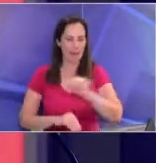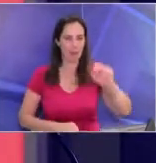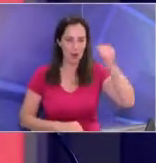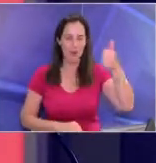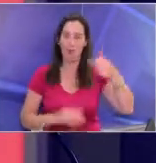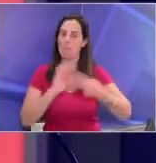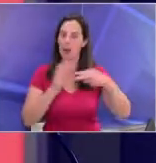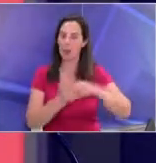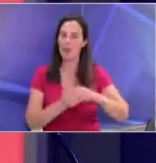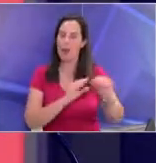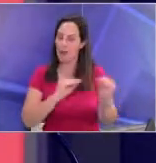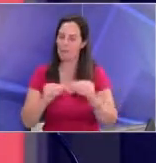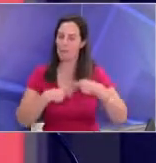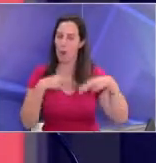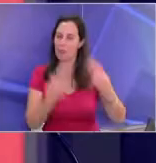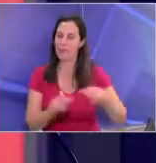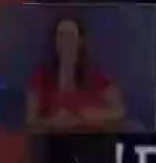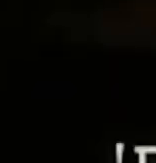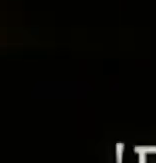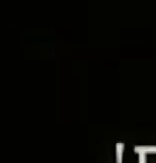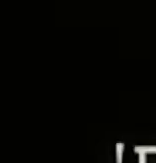הראשון שלנו בתוכנית, מעברון, ואנחנו חוזרים.